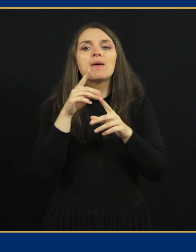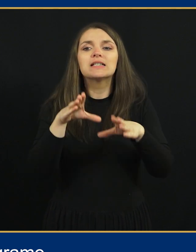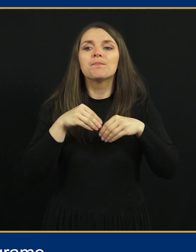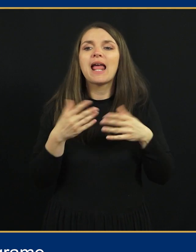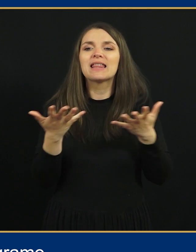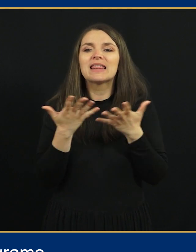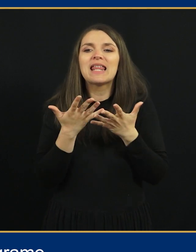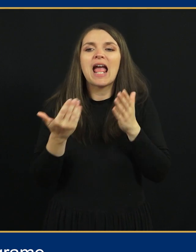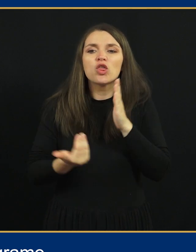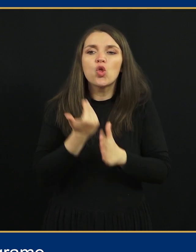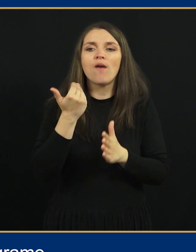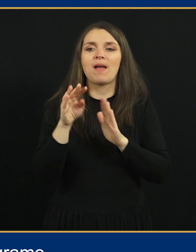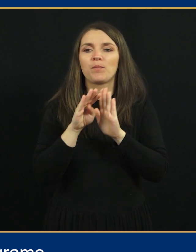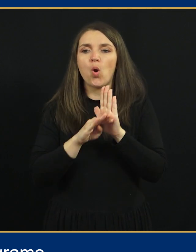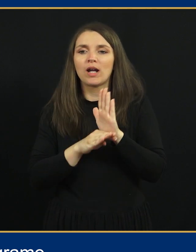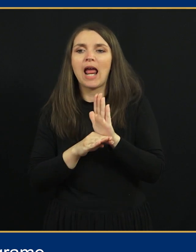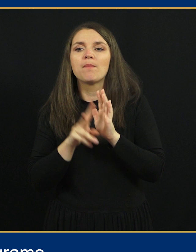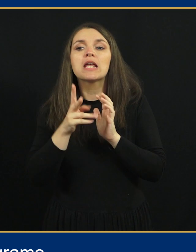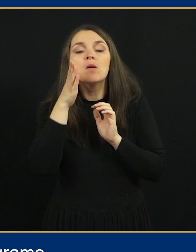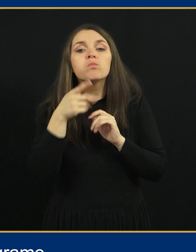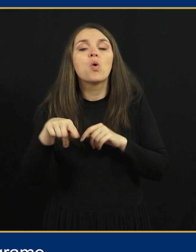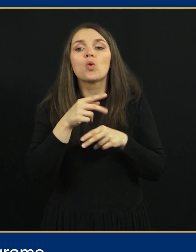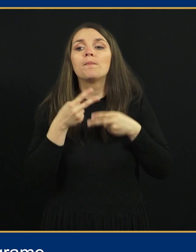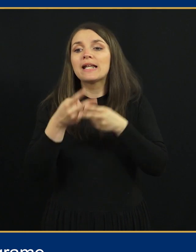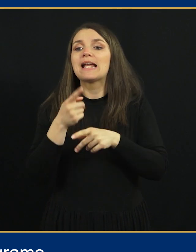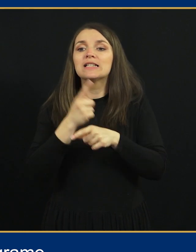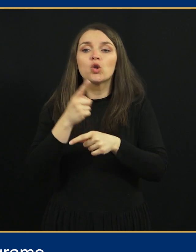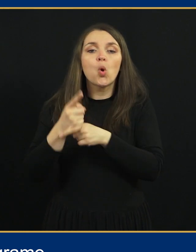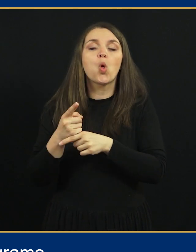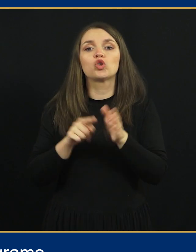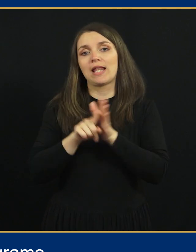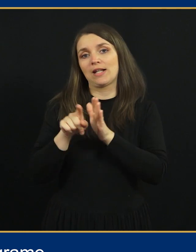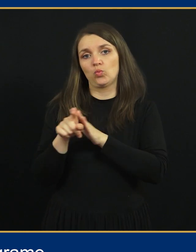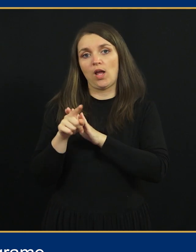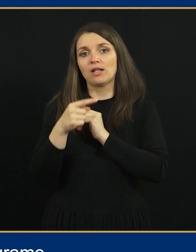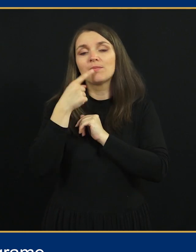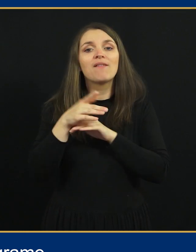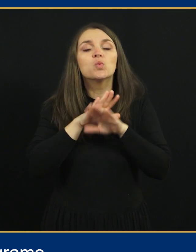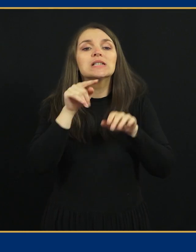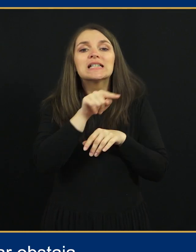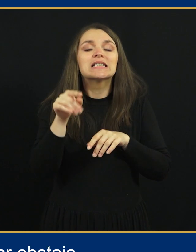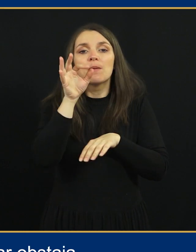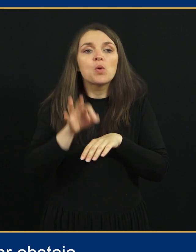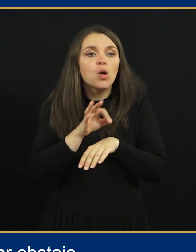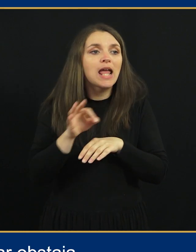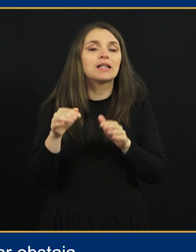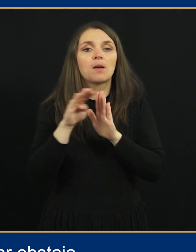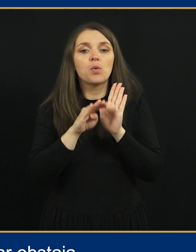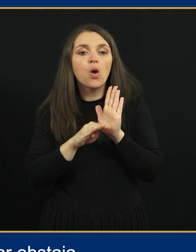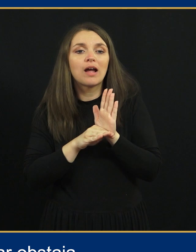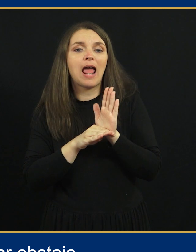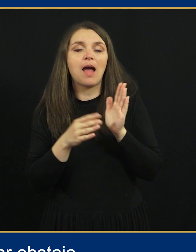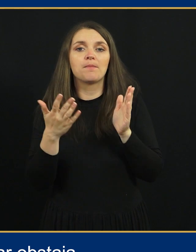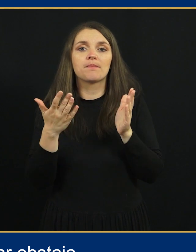ampak sprejeti neke nove programe, ki bodo prinesli določene rezultate. Torej, vsi tisti projekti,